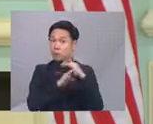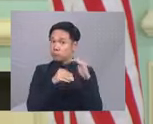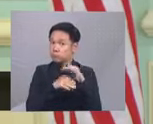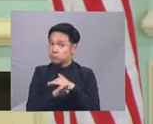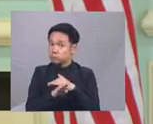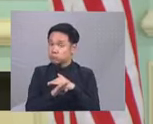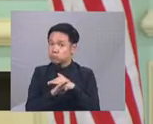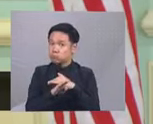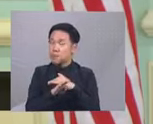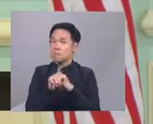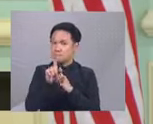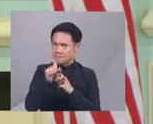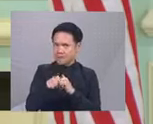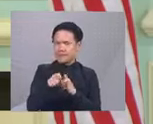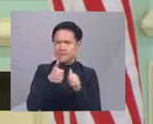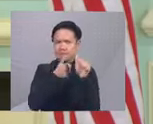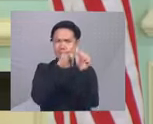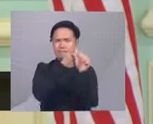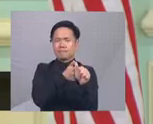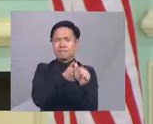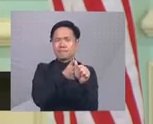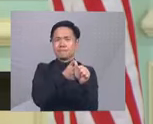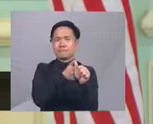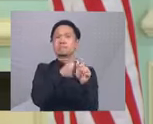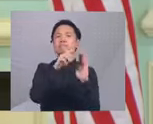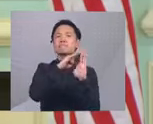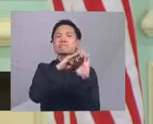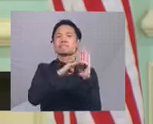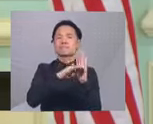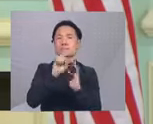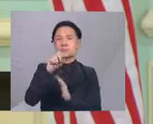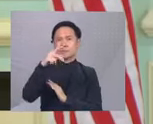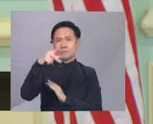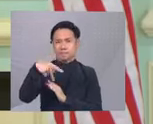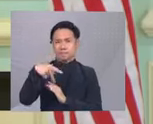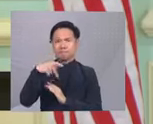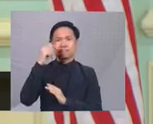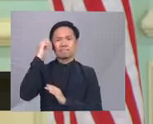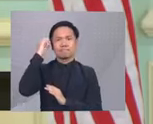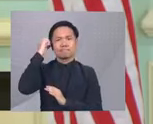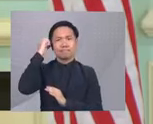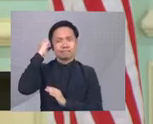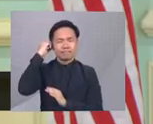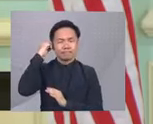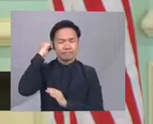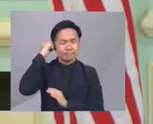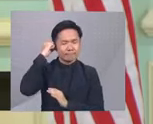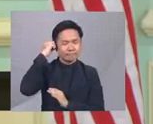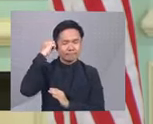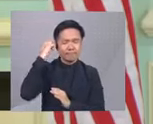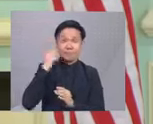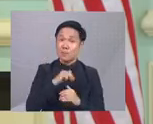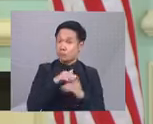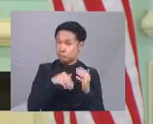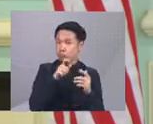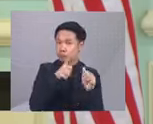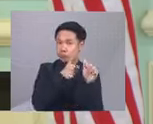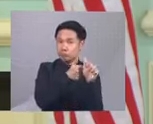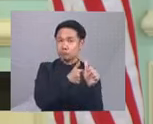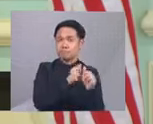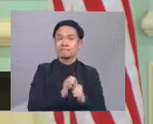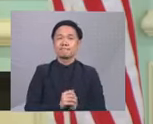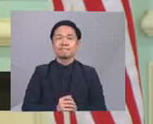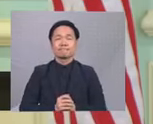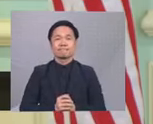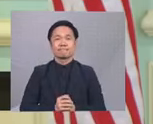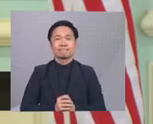premis-premis perniagaan juga dinasihatkan untuk mematuhi siap SOP yang dikeluarkan oleh kerajaan.